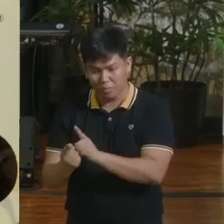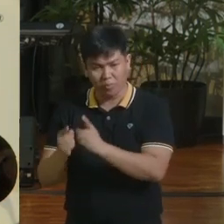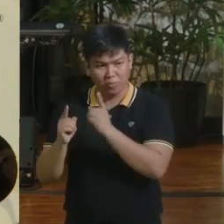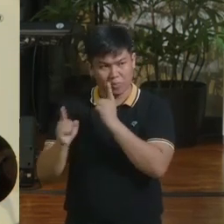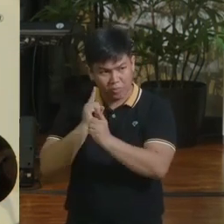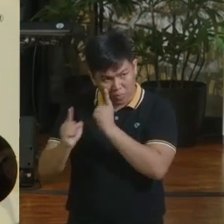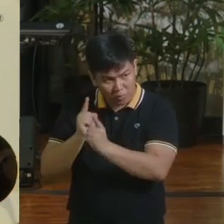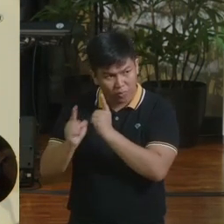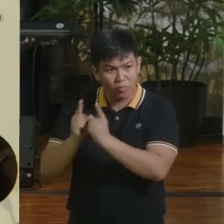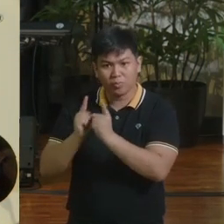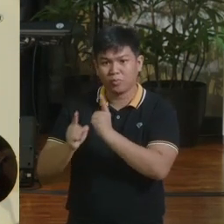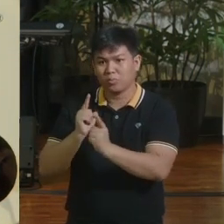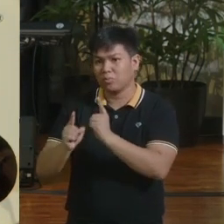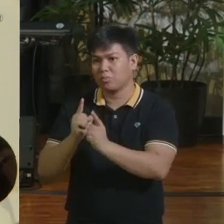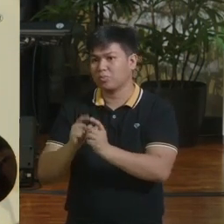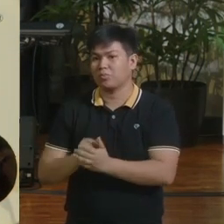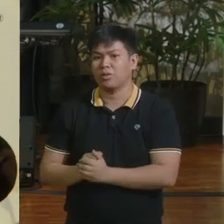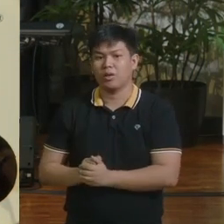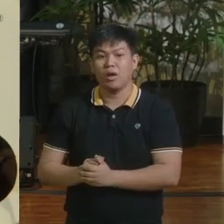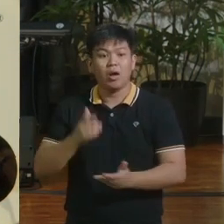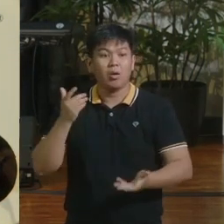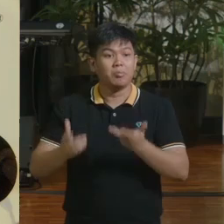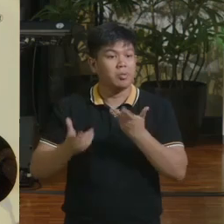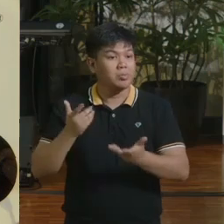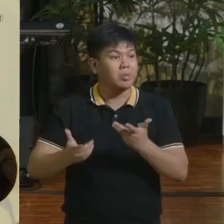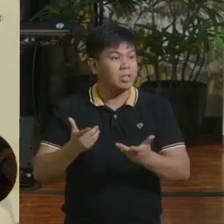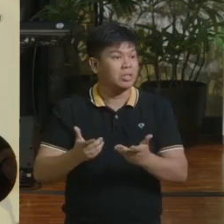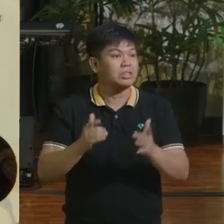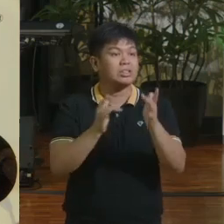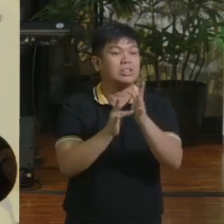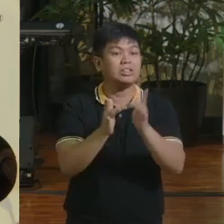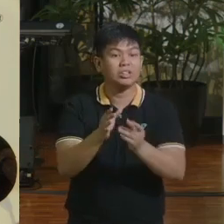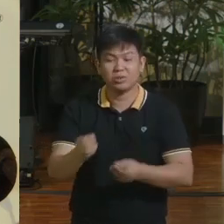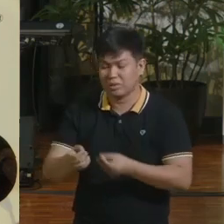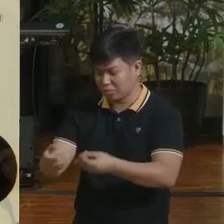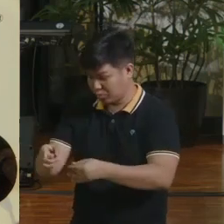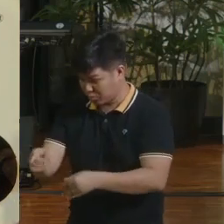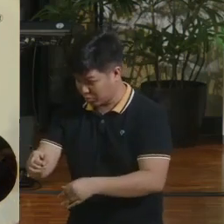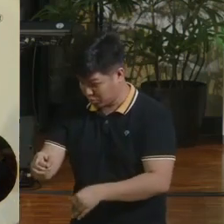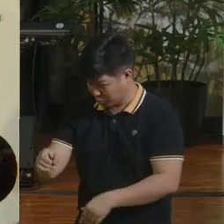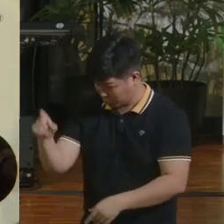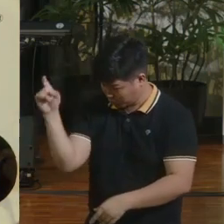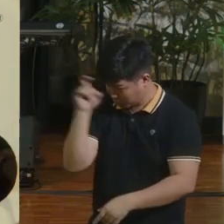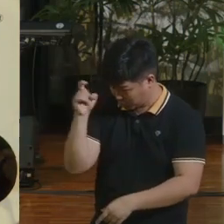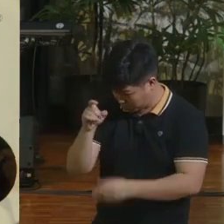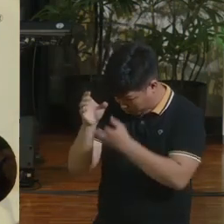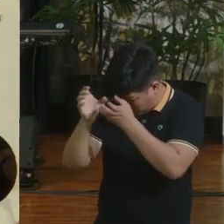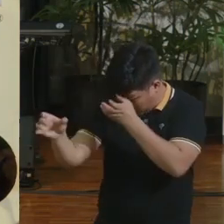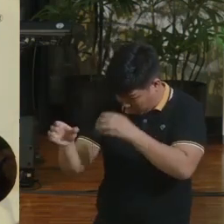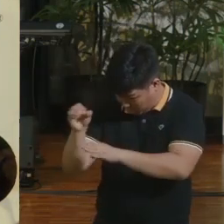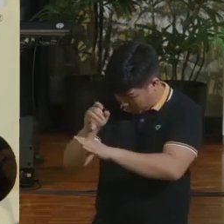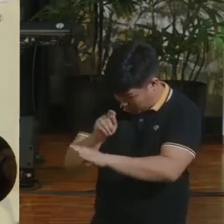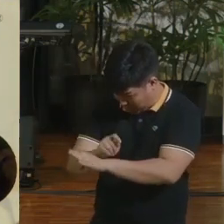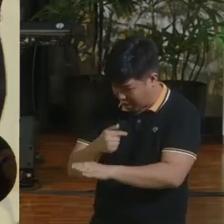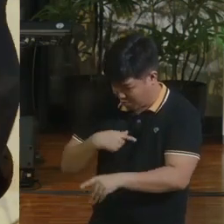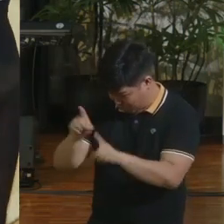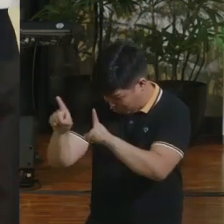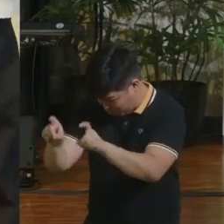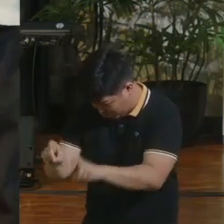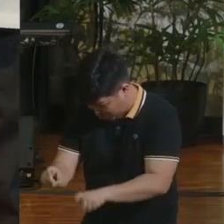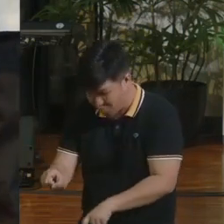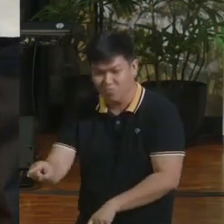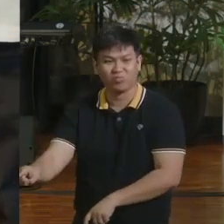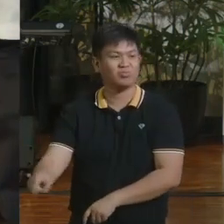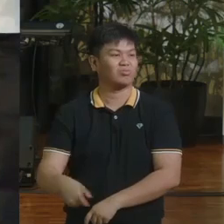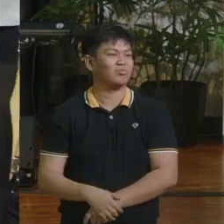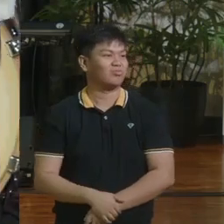Siguro ni-review niya lahat ang Old Testament notes niya. At nakita niya lahat mula sa Genesis hanggang sa